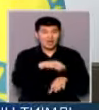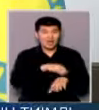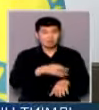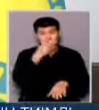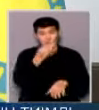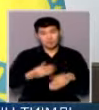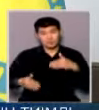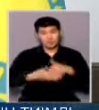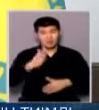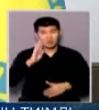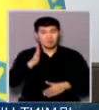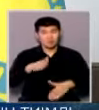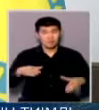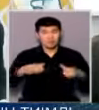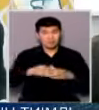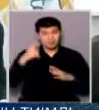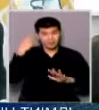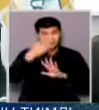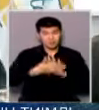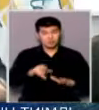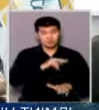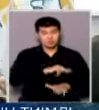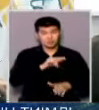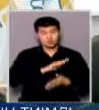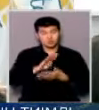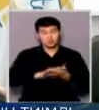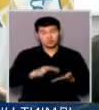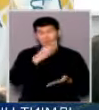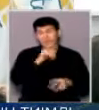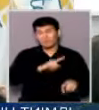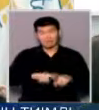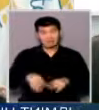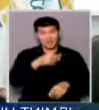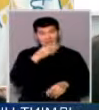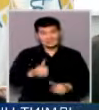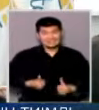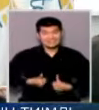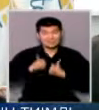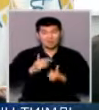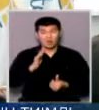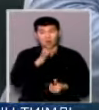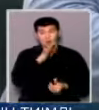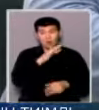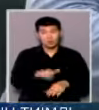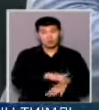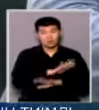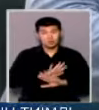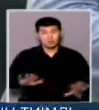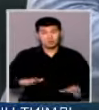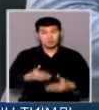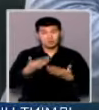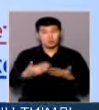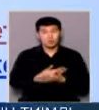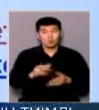жауапкершілікке тартылуы мүмкін. Мұны білген мемлекеттік қызметкер шағымның жауабын тез арада беруге тырысады. Уақытты созып жүре алмайды.